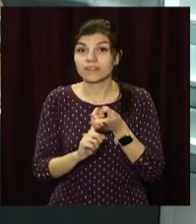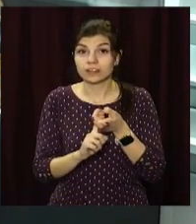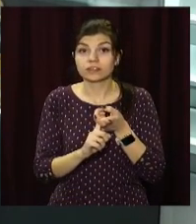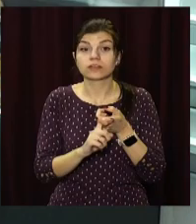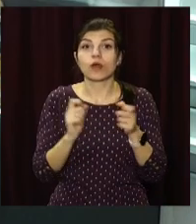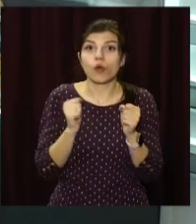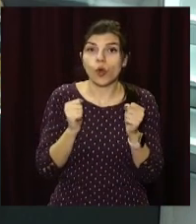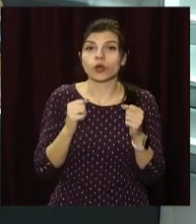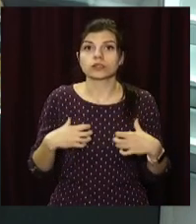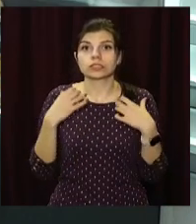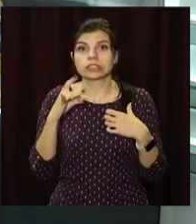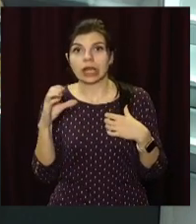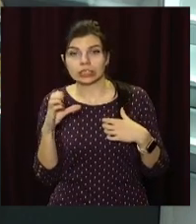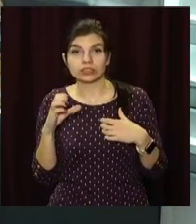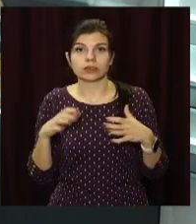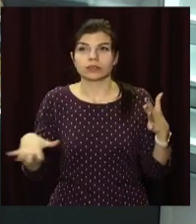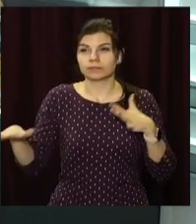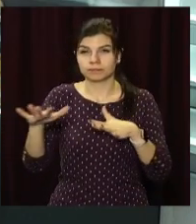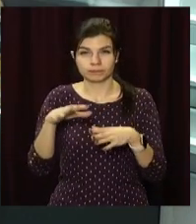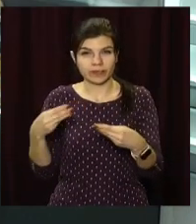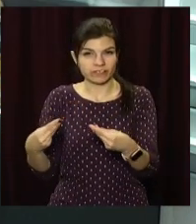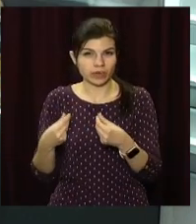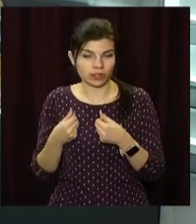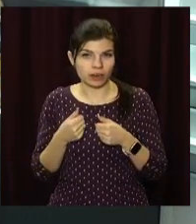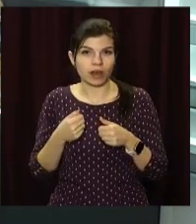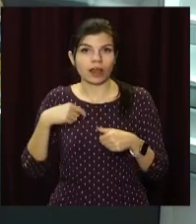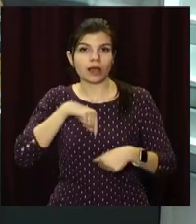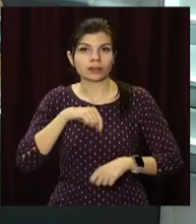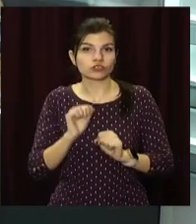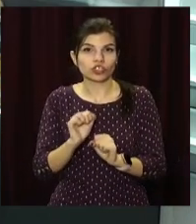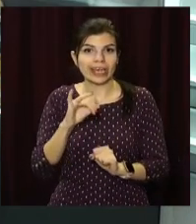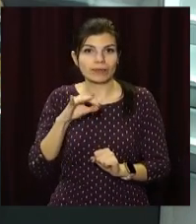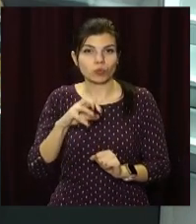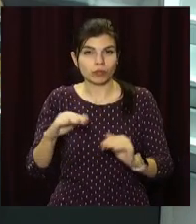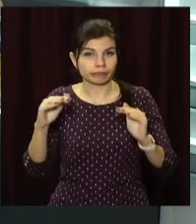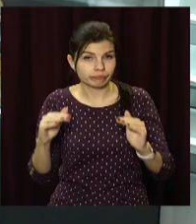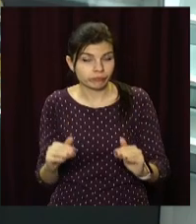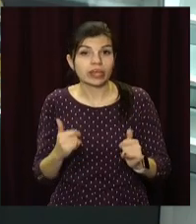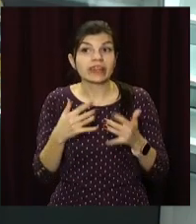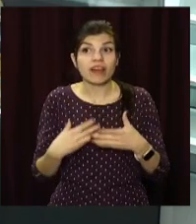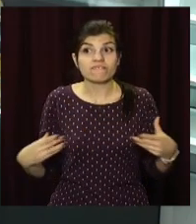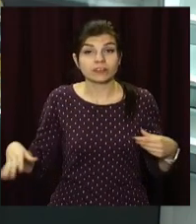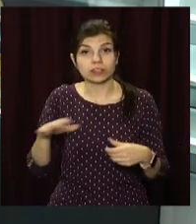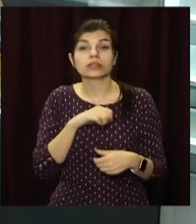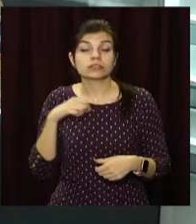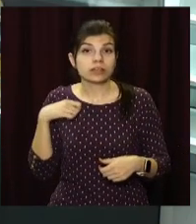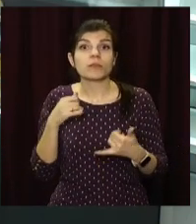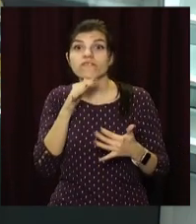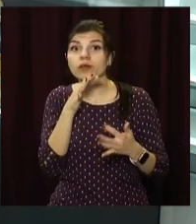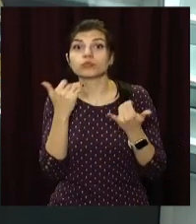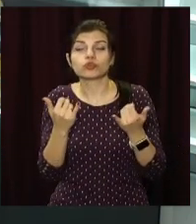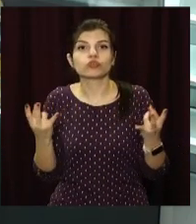холоди, стрес, несприятливе середовище – все це пригнічує імунітет і навесні, кажуть фахівці. Отже, саме час